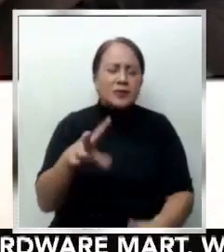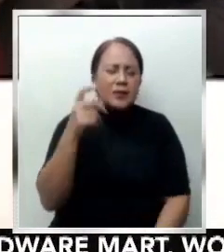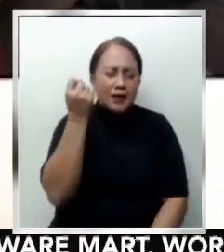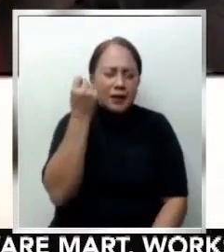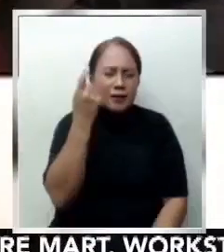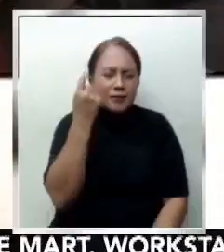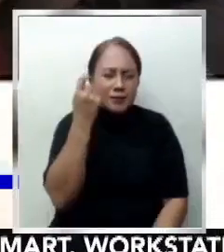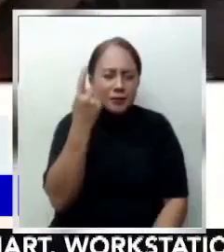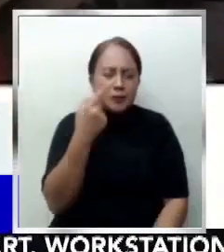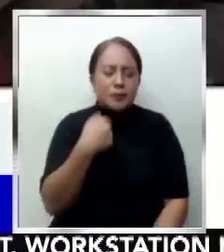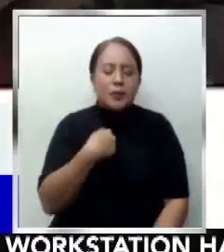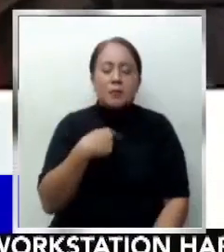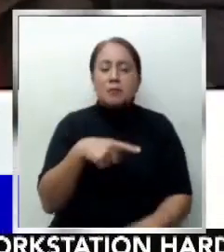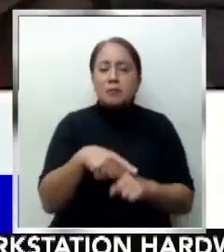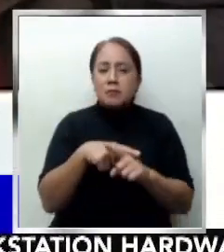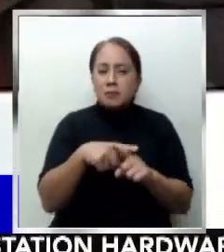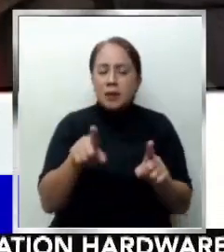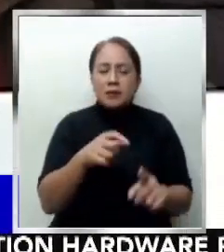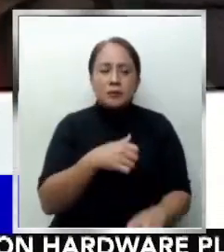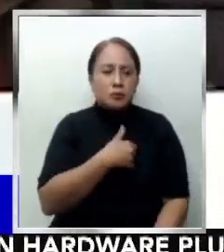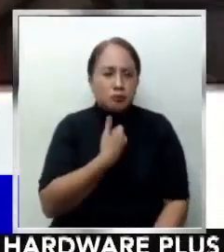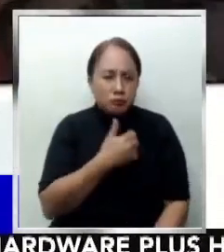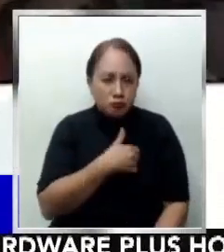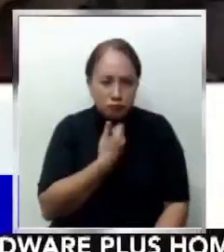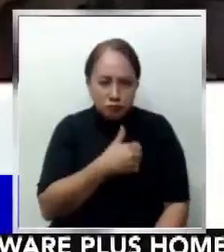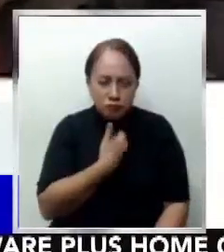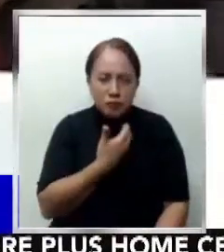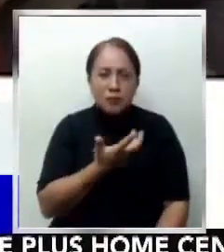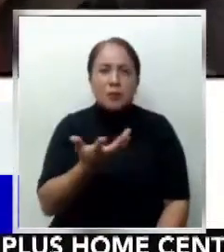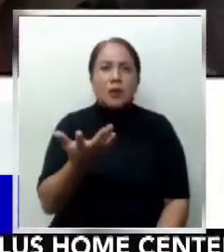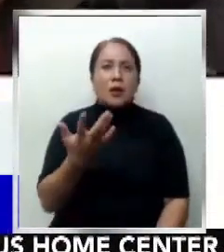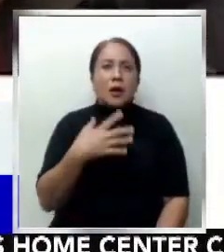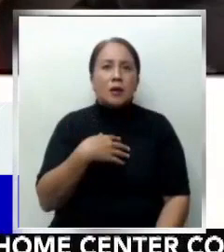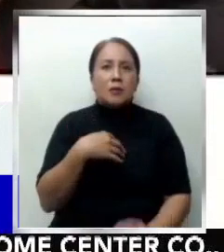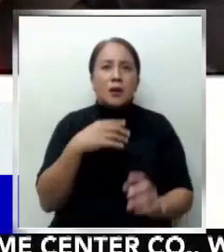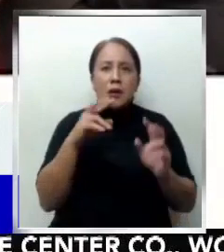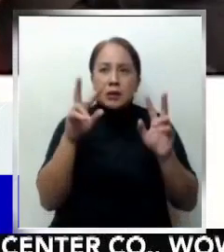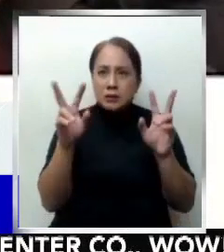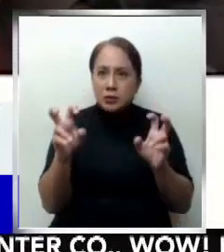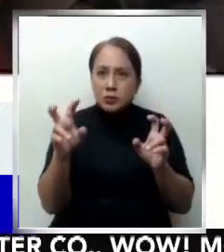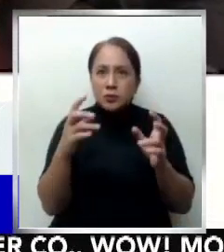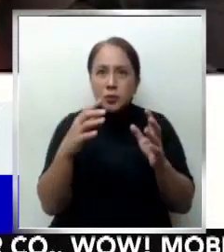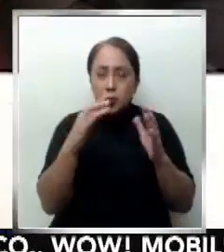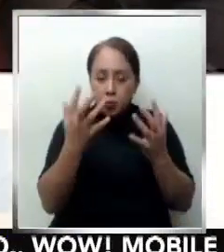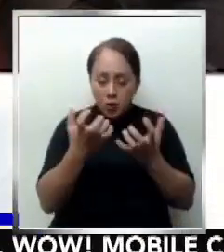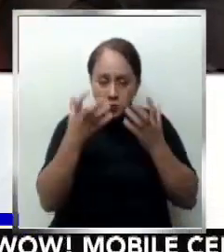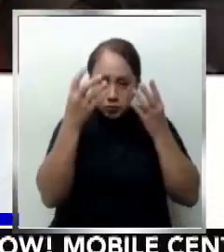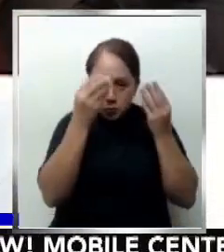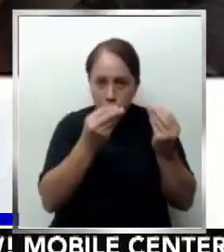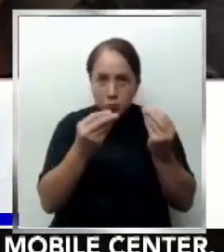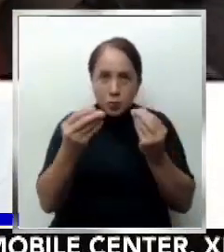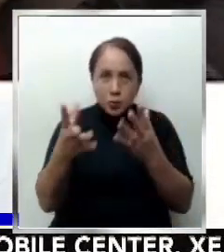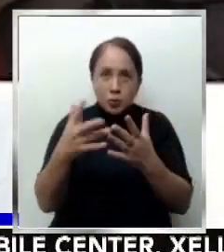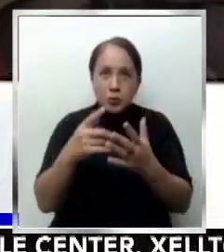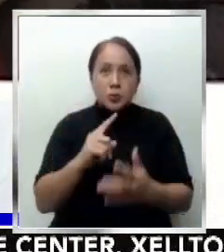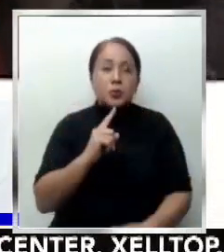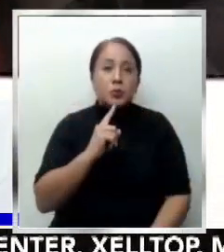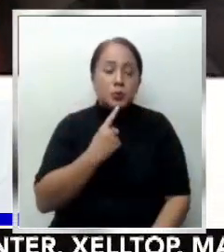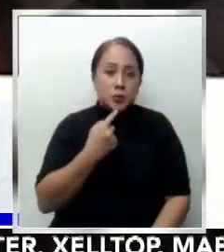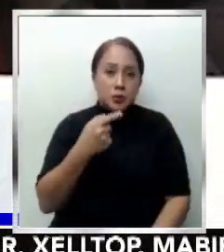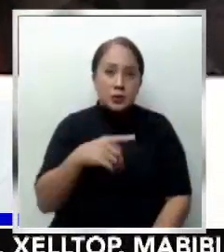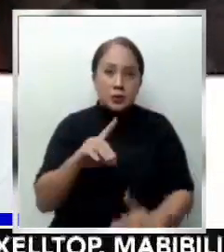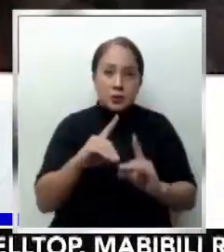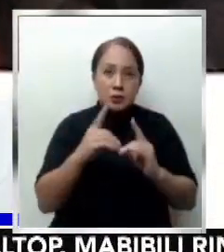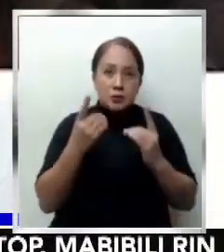medyo emotional eh. Itong issue na ito, gusto lang namin ipaalam sa inyo po. Siniseryoso ito ng Department of